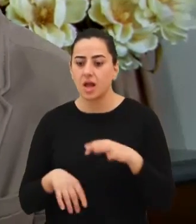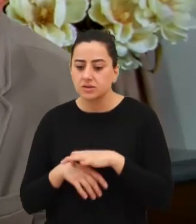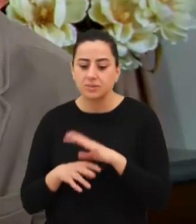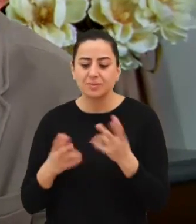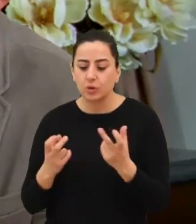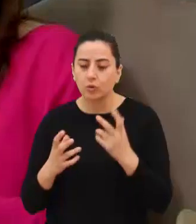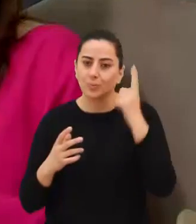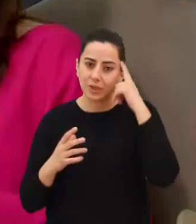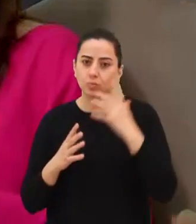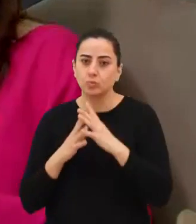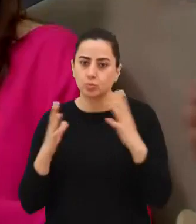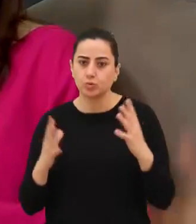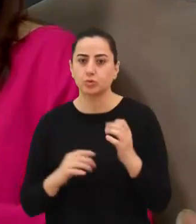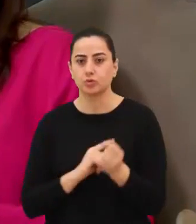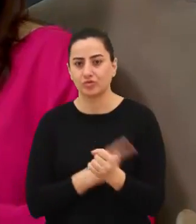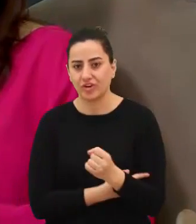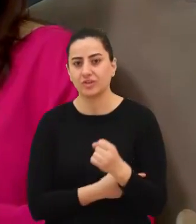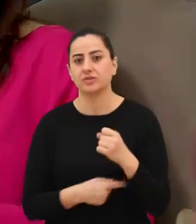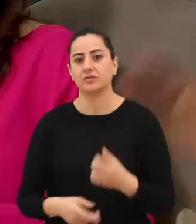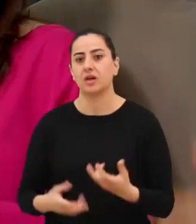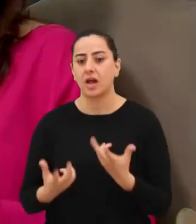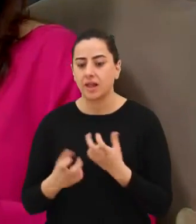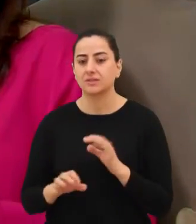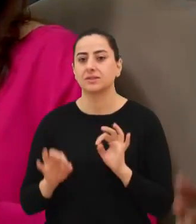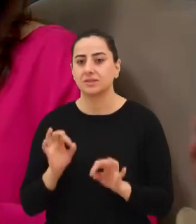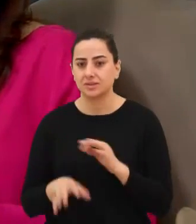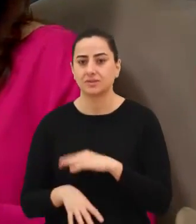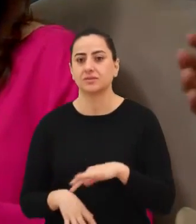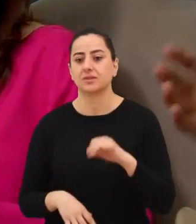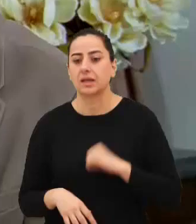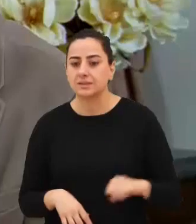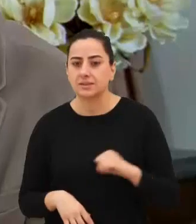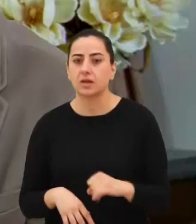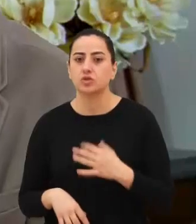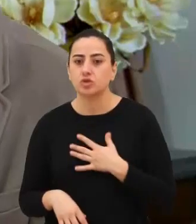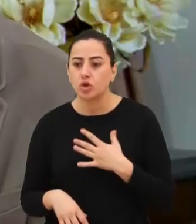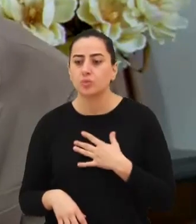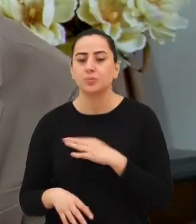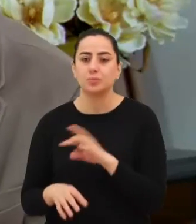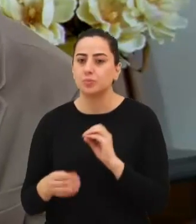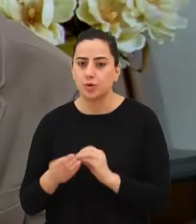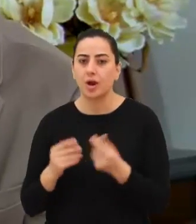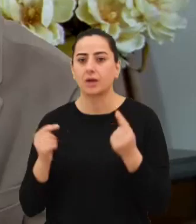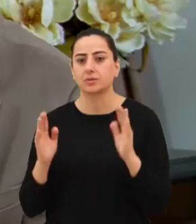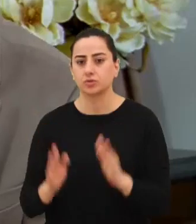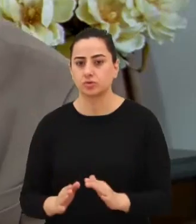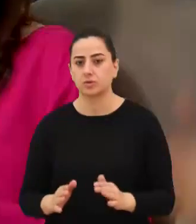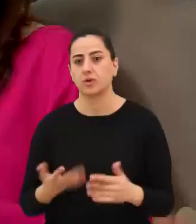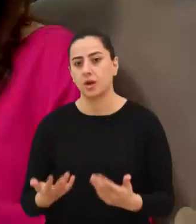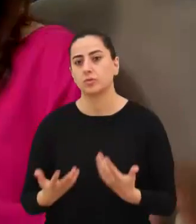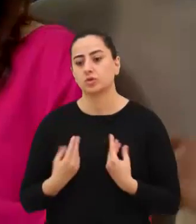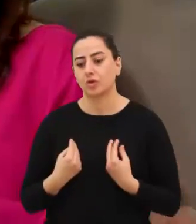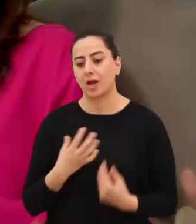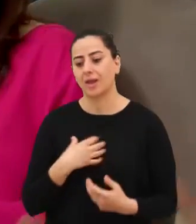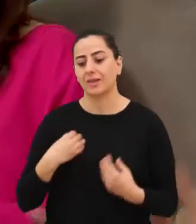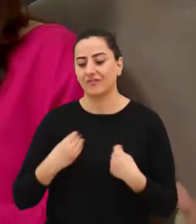olur. Beyin gelişimi daha yakışı olur. Alerjik hastalıklar, ishal ve solunum yolu hastalıkları daha az olur. Hem de süt vermek ana